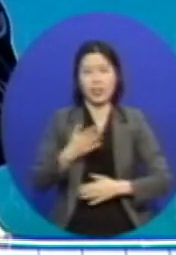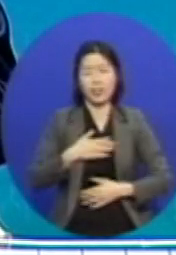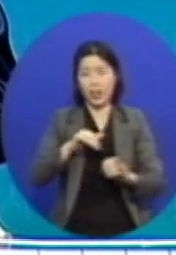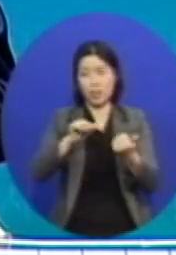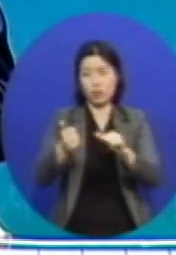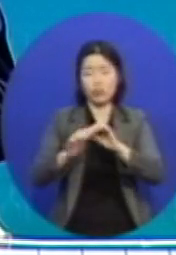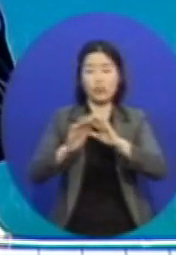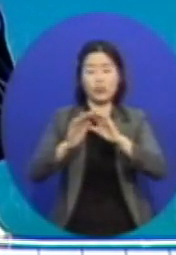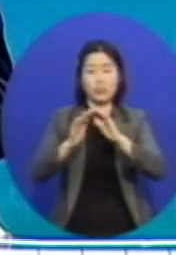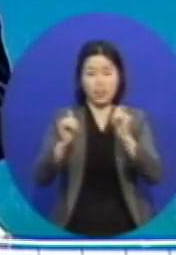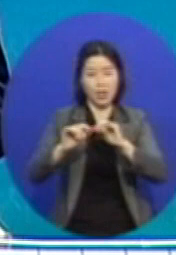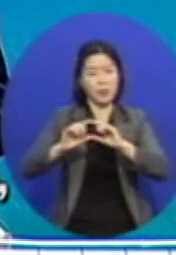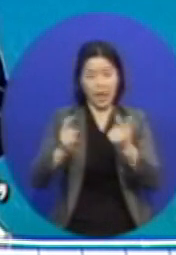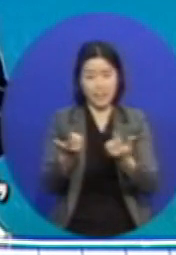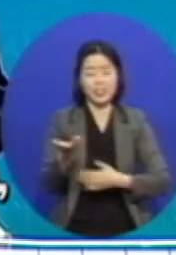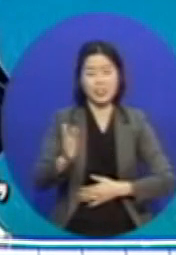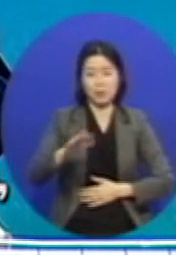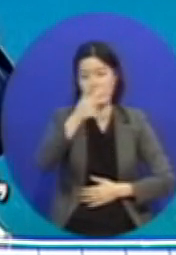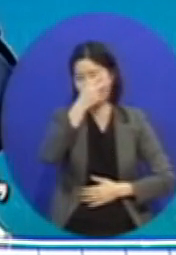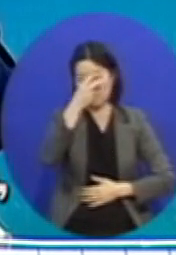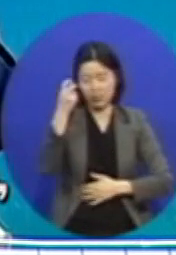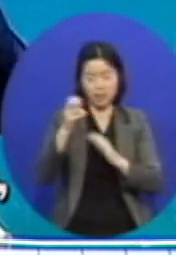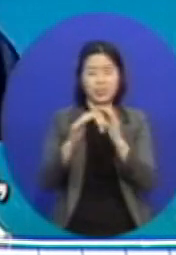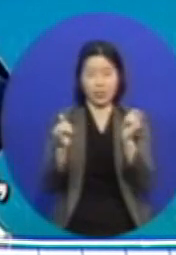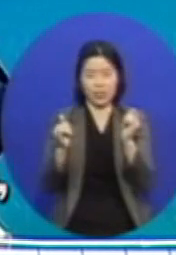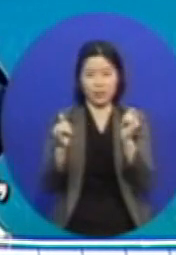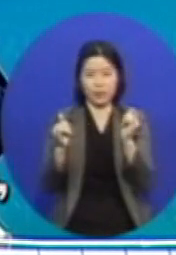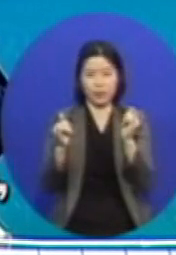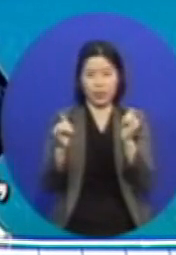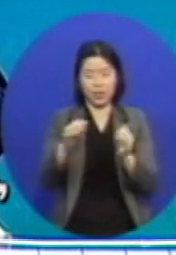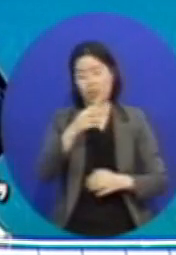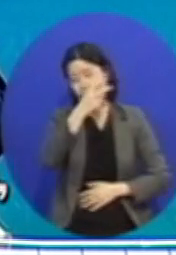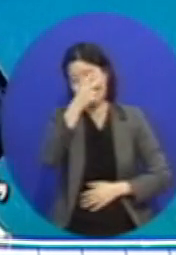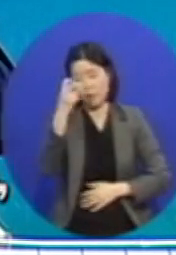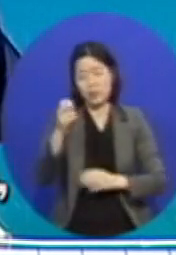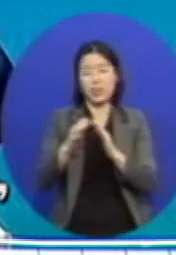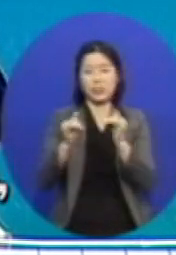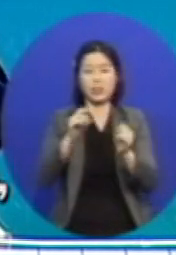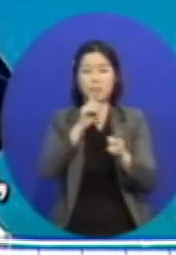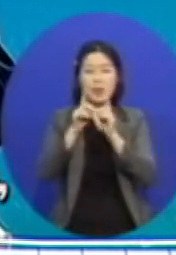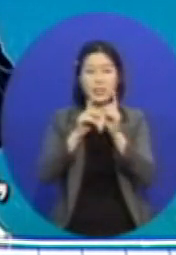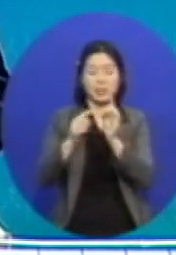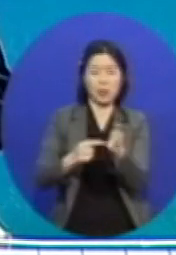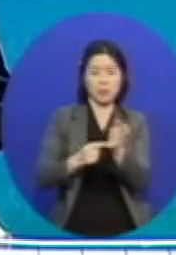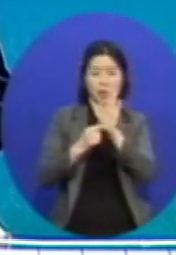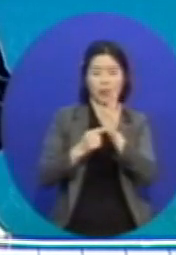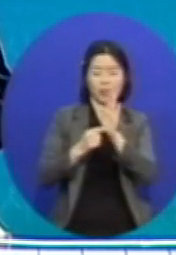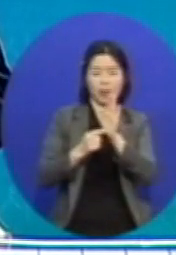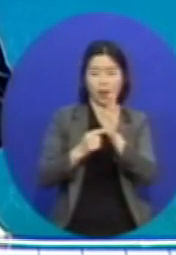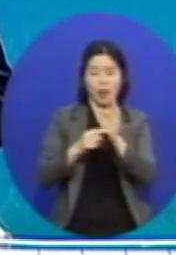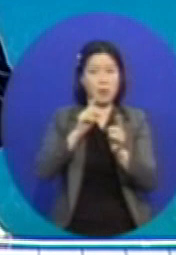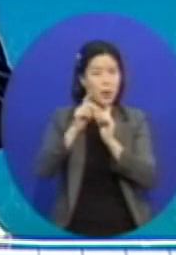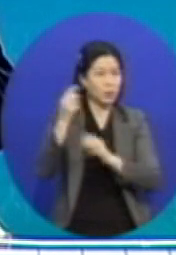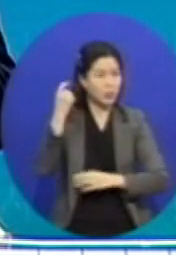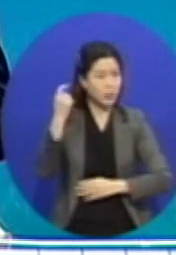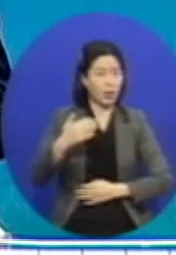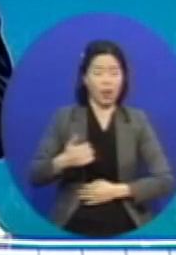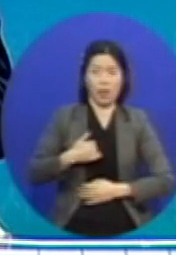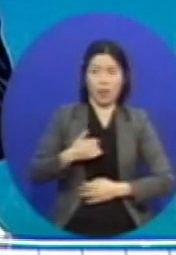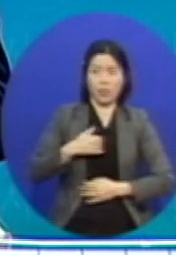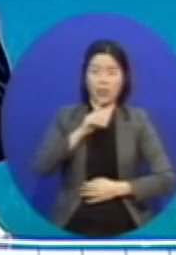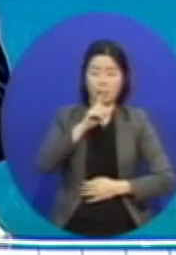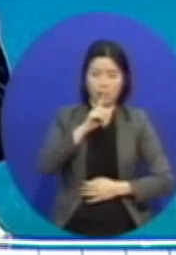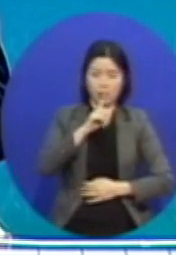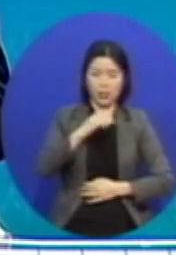아니구나 잠자는 자는 말씀에 반응이 있어요 말씀을 들으니까 내 말 생 갖고 내게